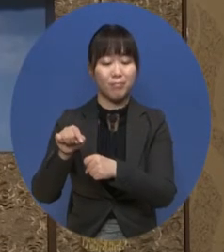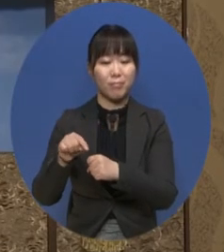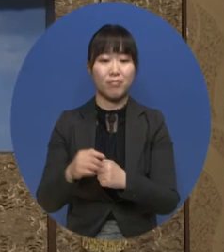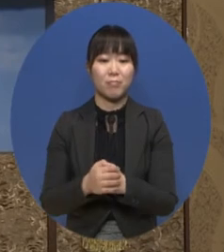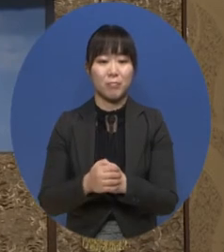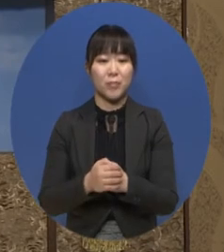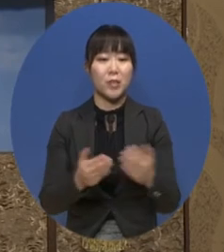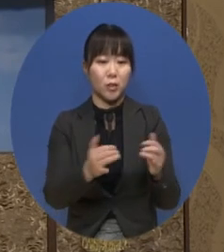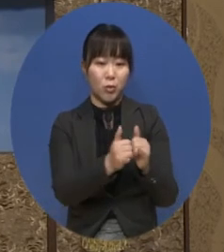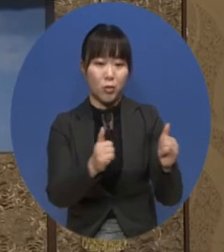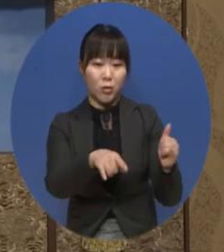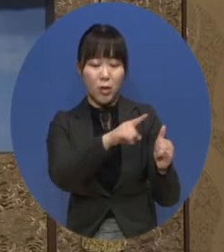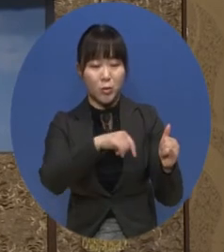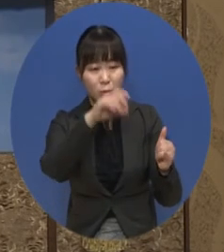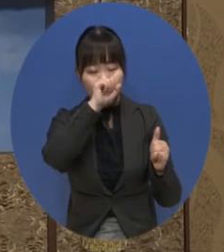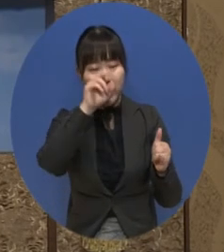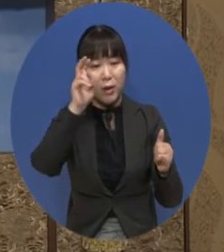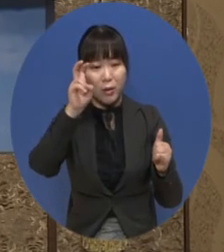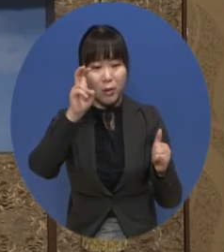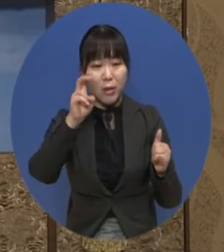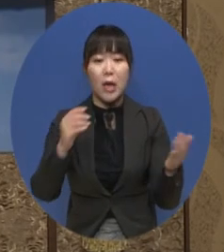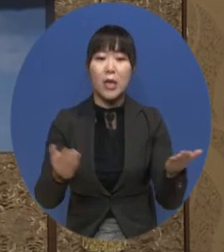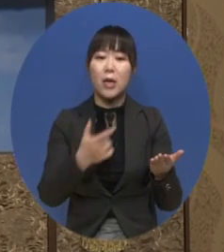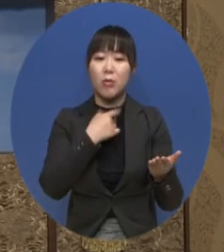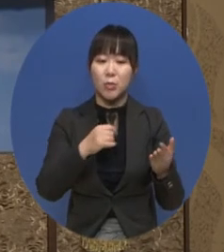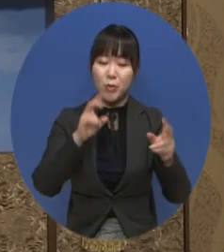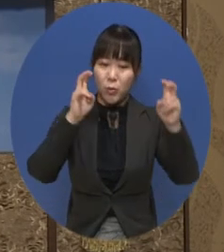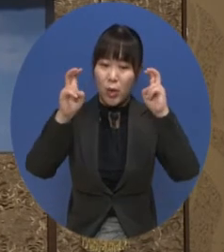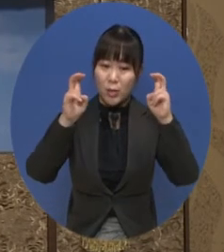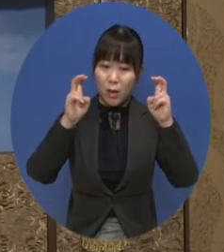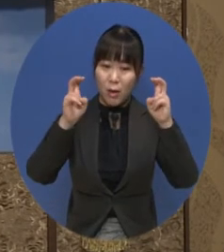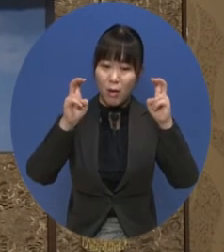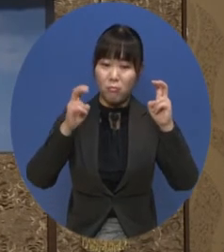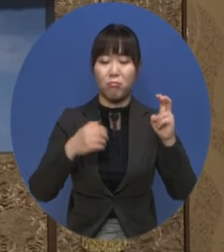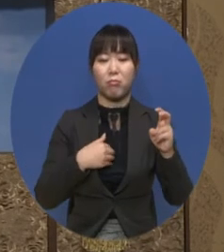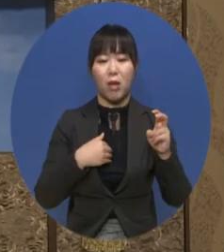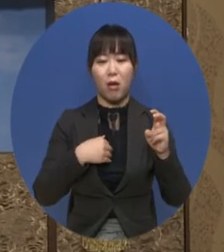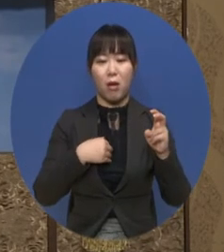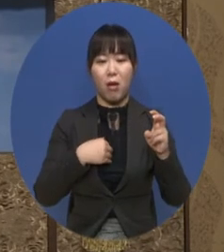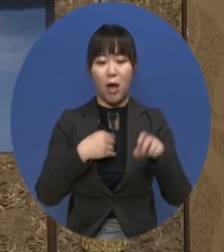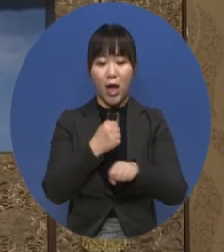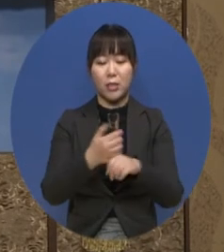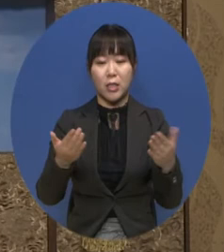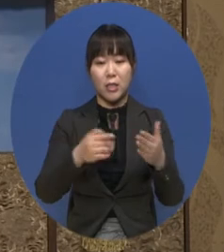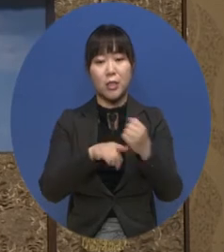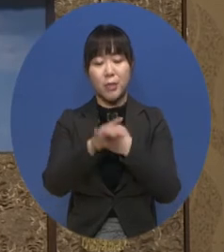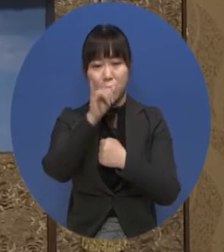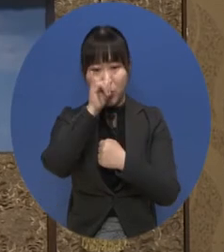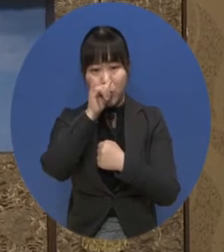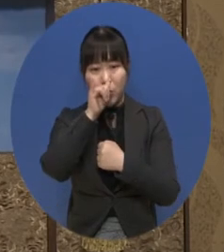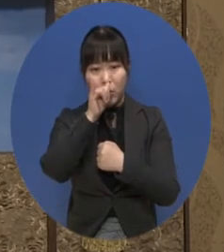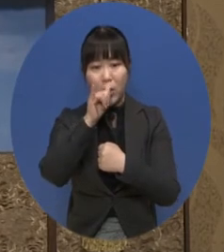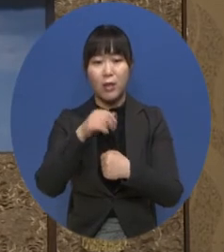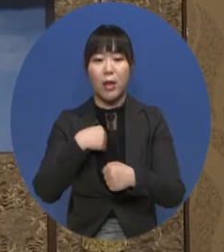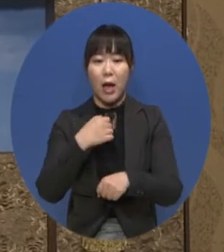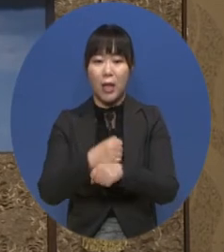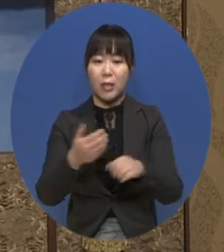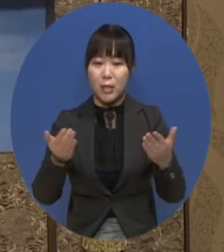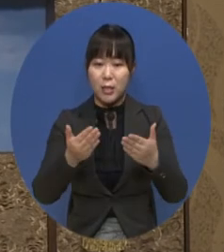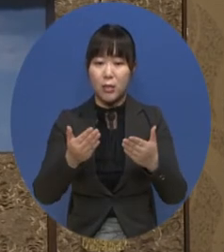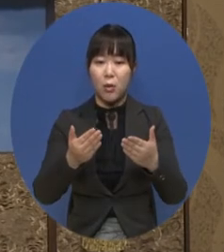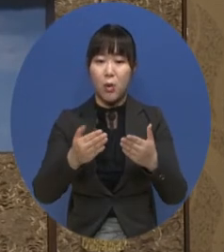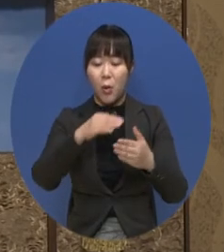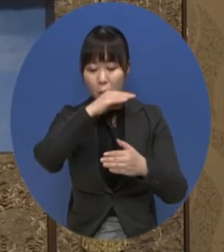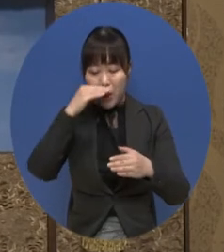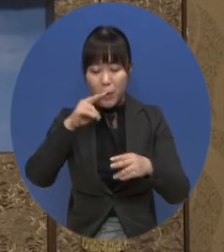만드는 게 직원들한테도 좋을 것 같거든요. 그러니까 일하고 싶은 회사여야지 내가 하는 일이 의미가 있어야 되고 네. 그리고 내가 하는 일에 정당한